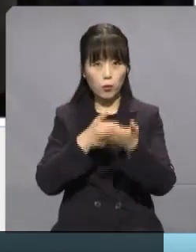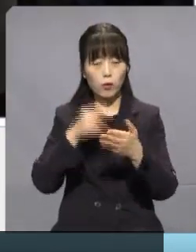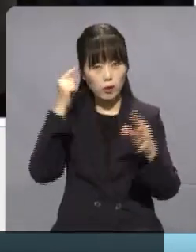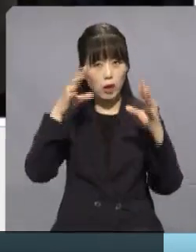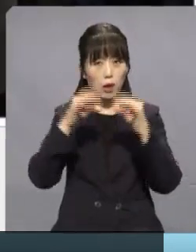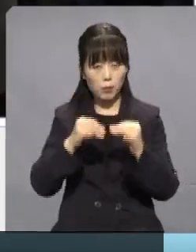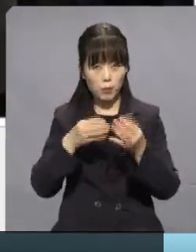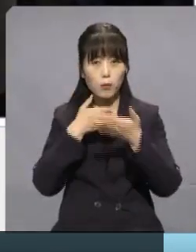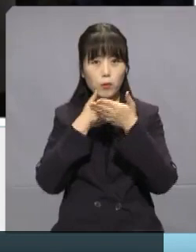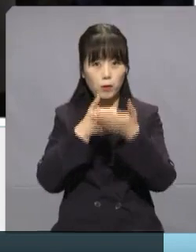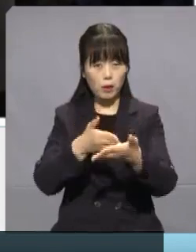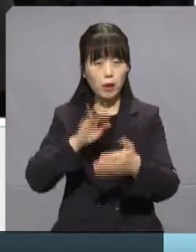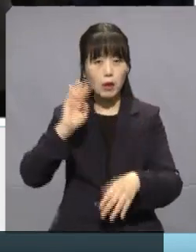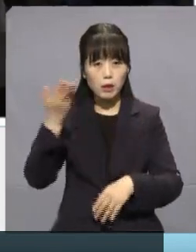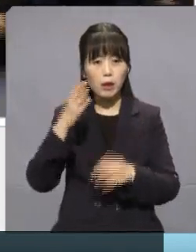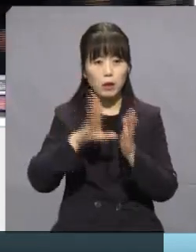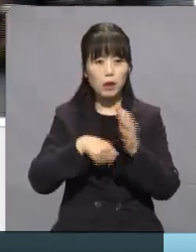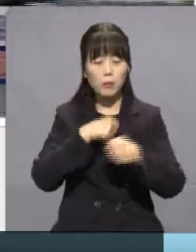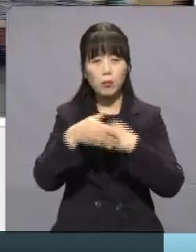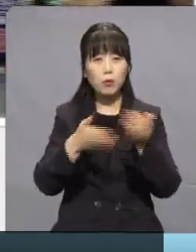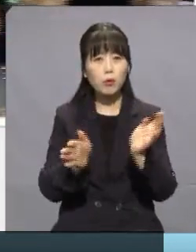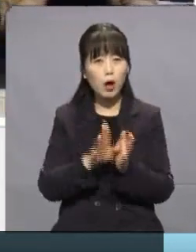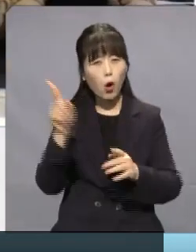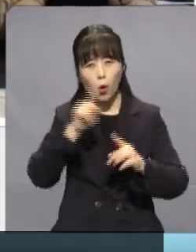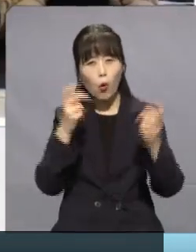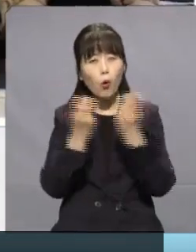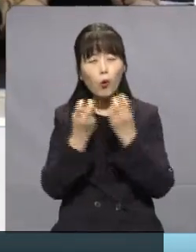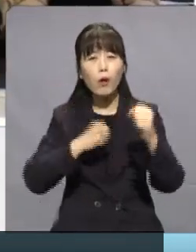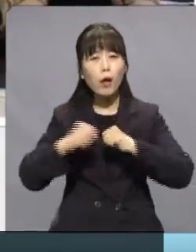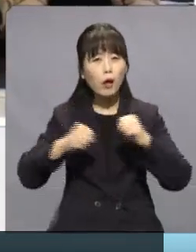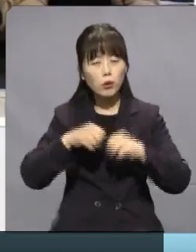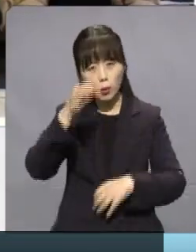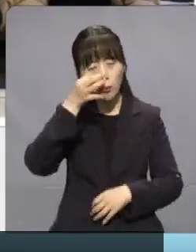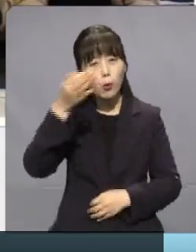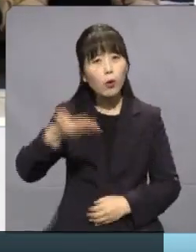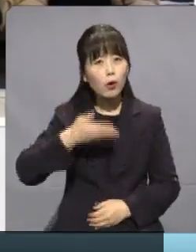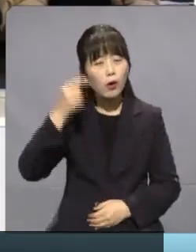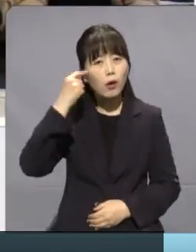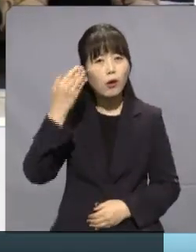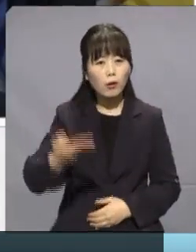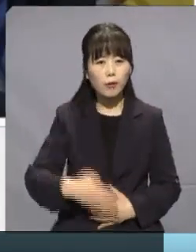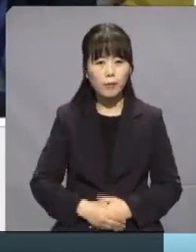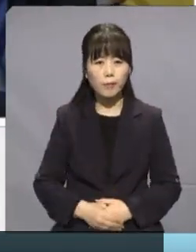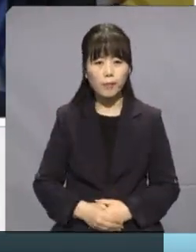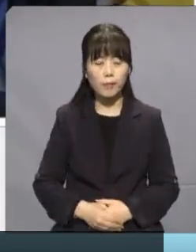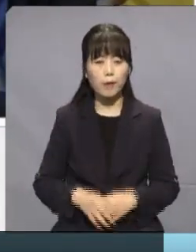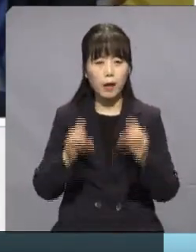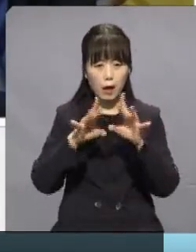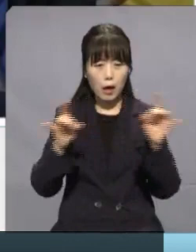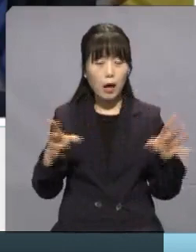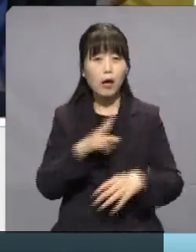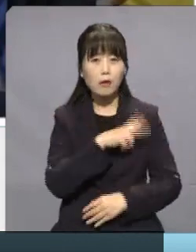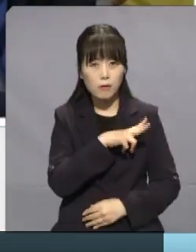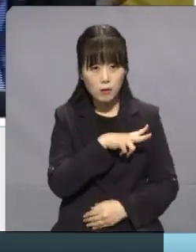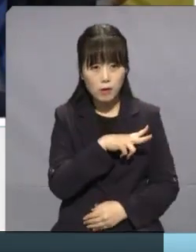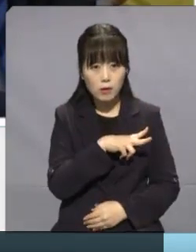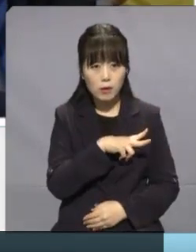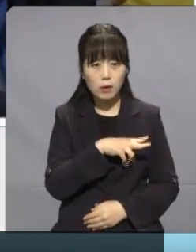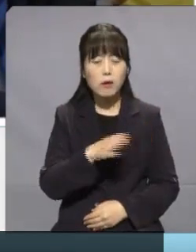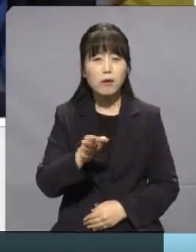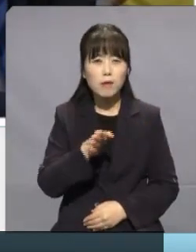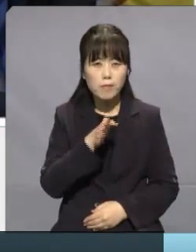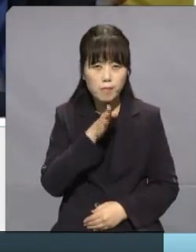독립서가 어디에 제출이 됐을 때 자 민주당이 어떤 포지션을 취해야 되겠습니까 저는 그때 민주당 각 의원들이